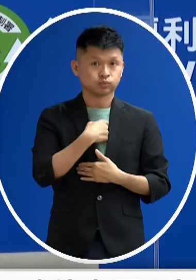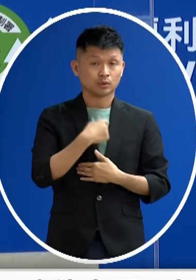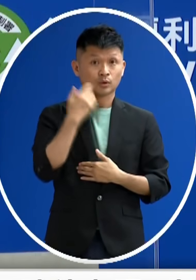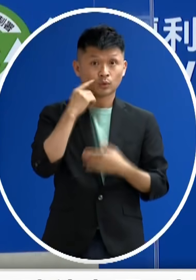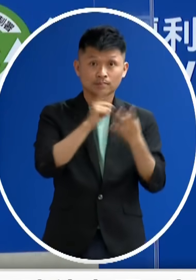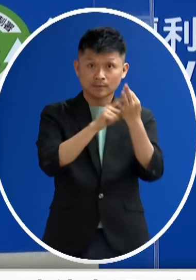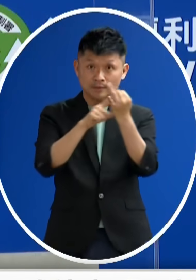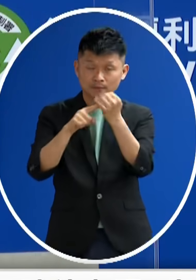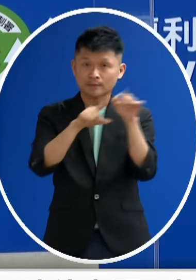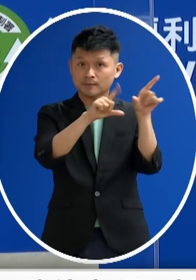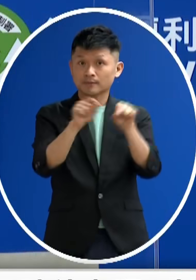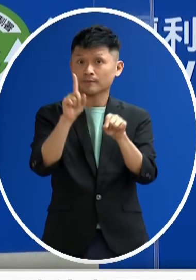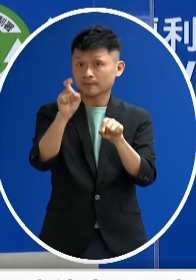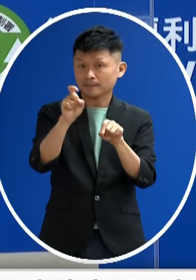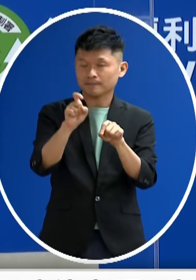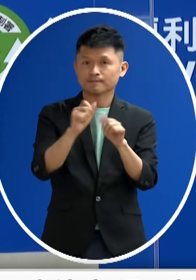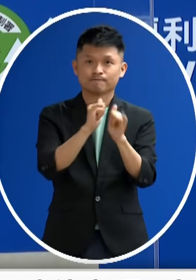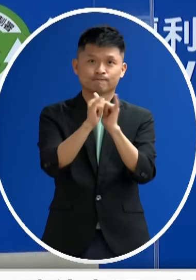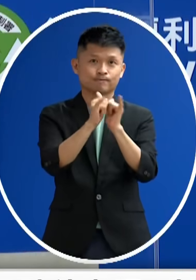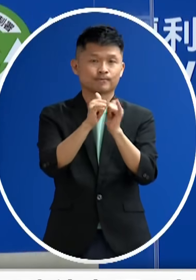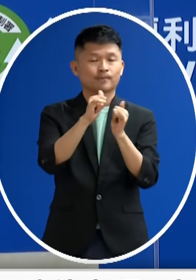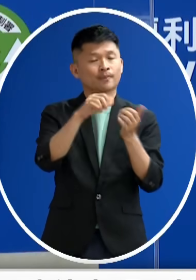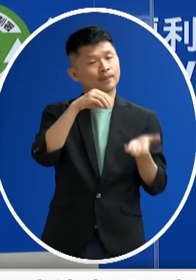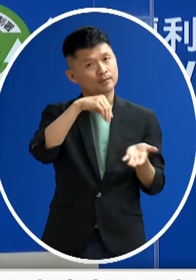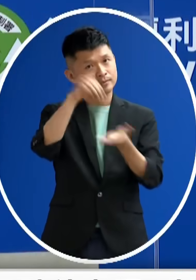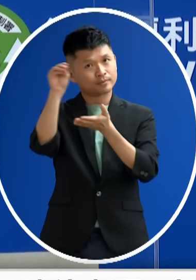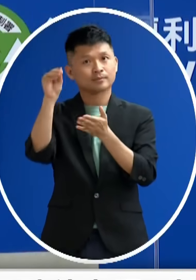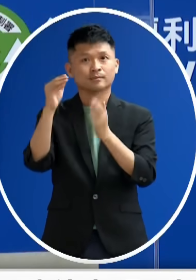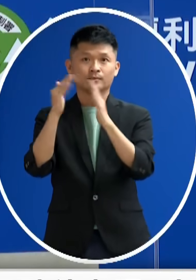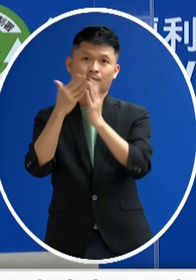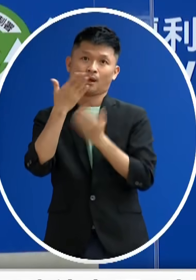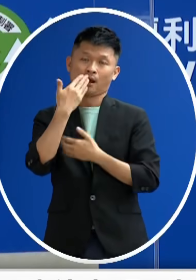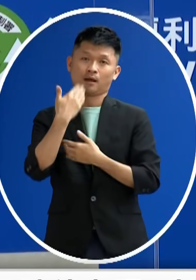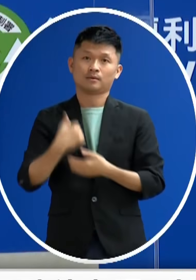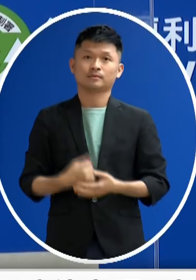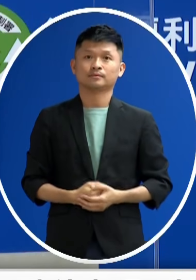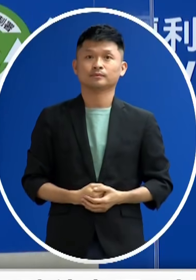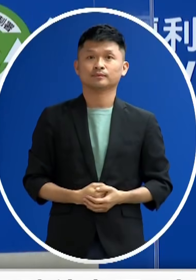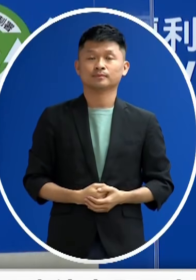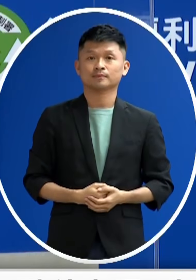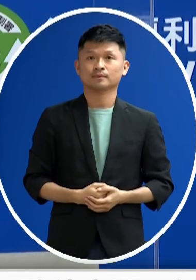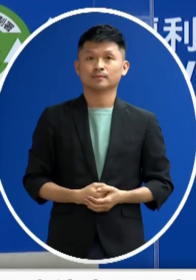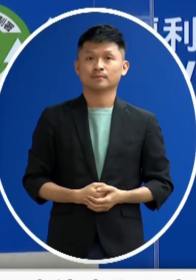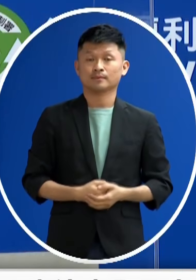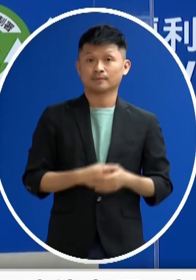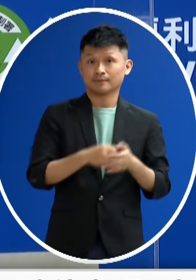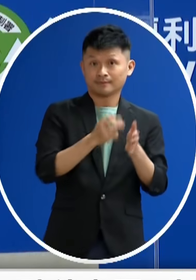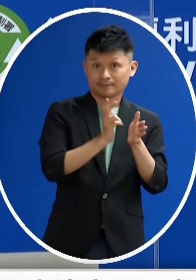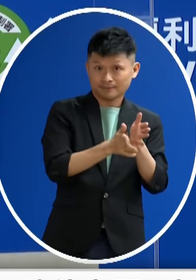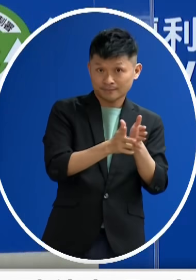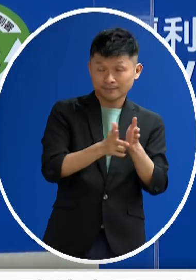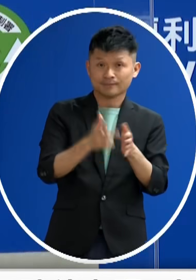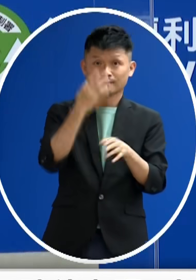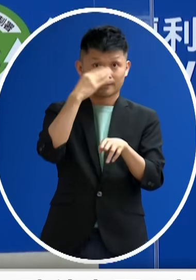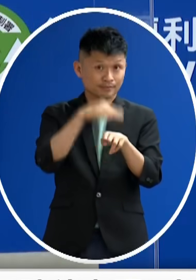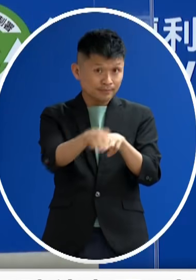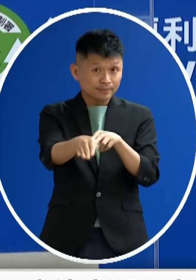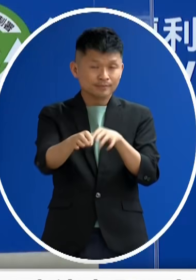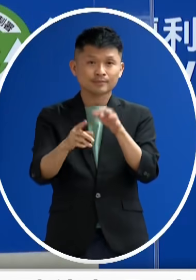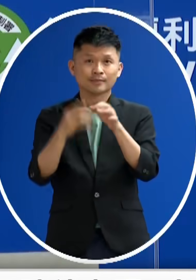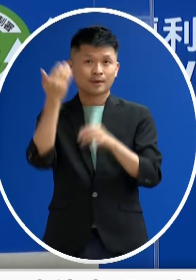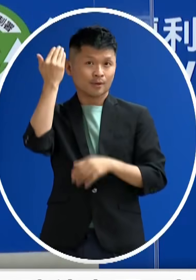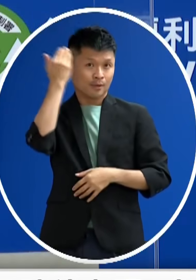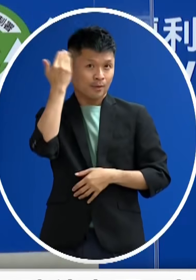前述措施者，建议民众外带用餐。那双铁、台铁、高铁、客运等大